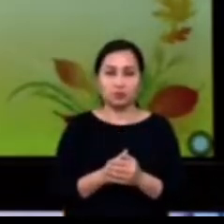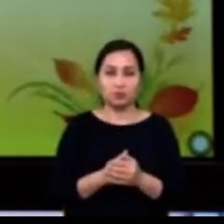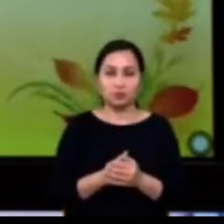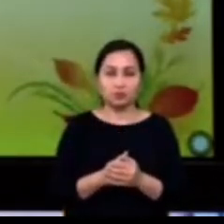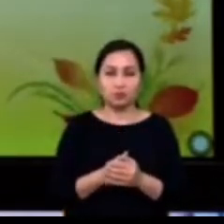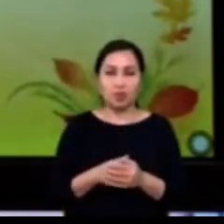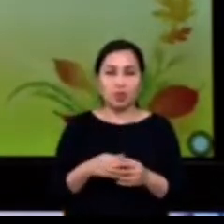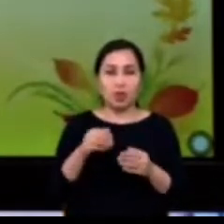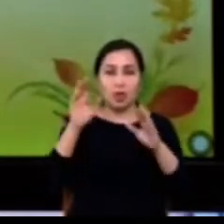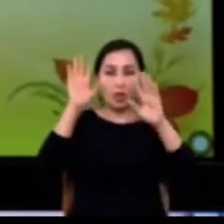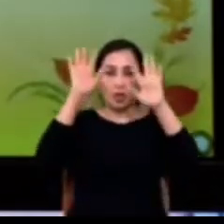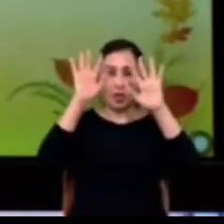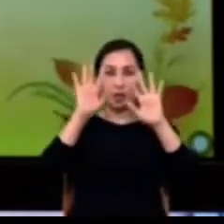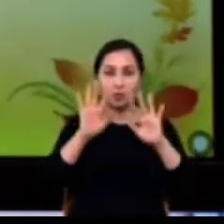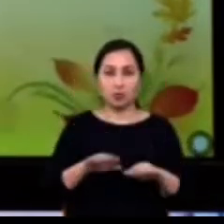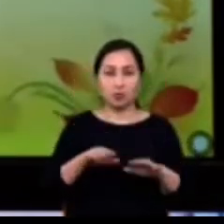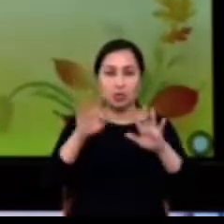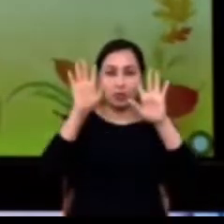Идут дожди.